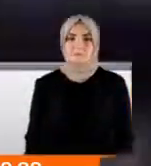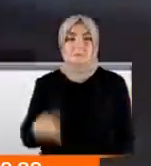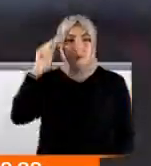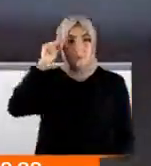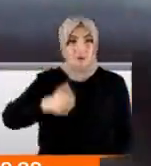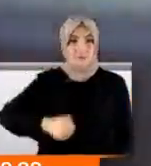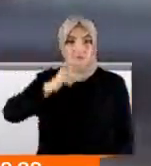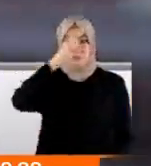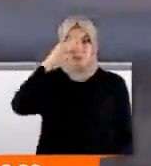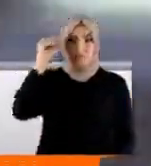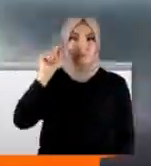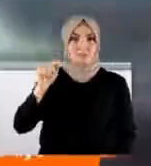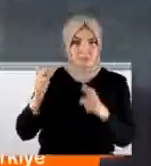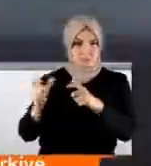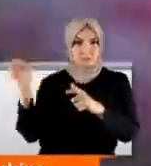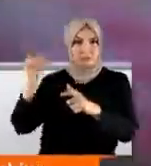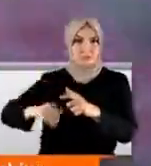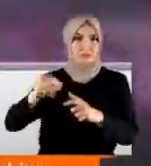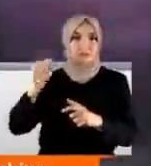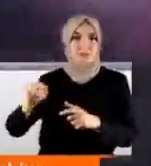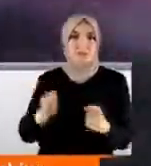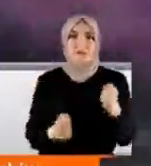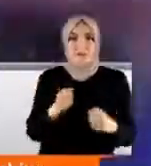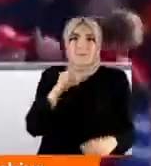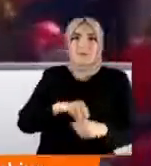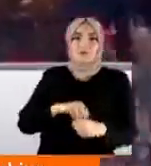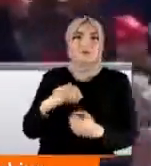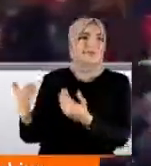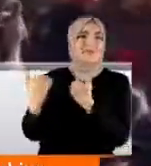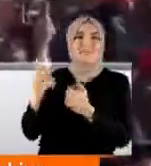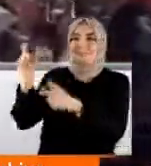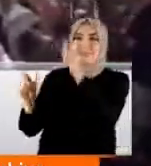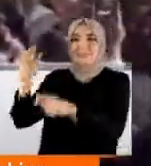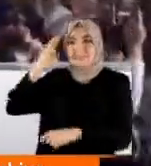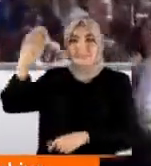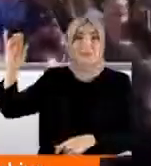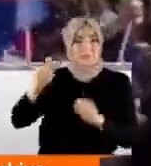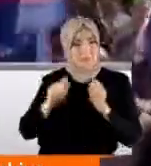Amerikan Başkanı Trump da oradaydı. Aracından destekçilerini selamladı.